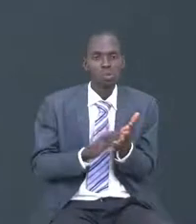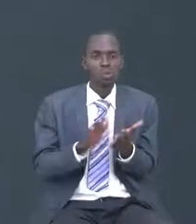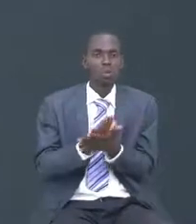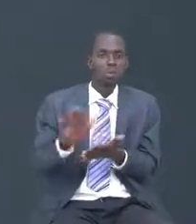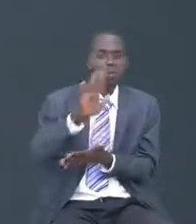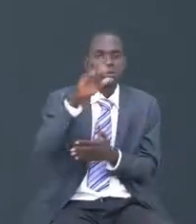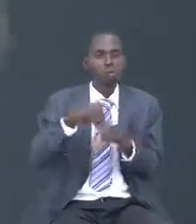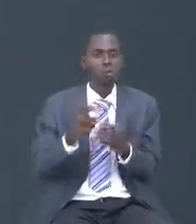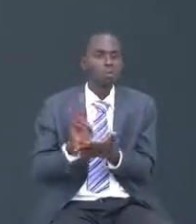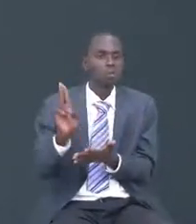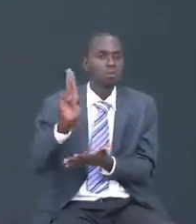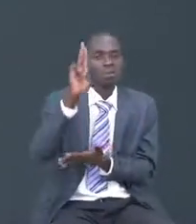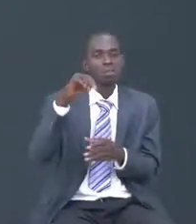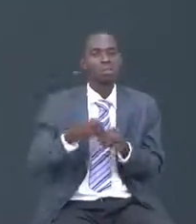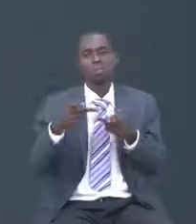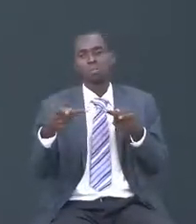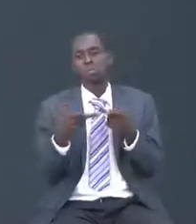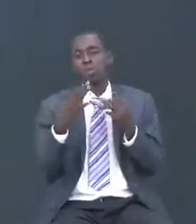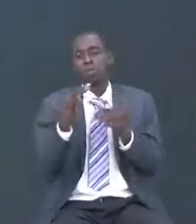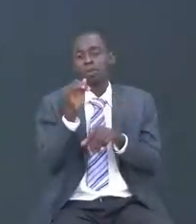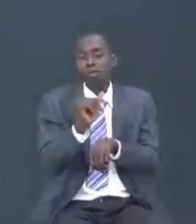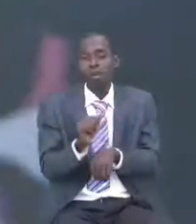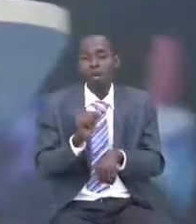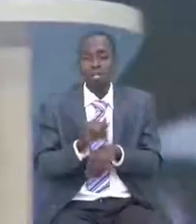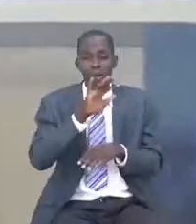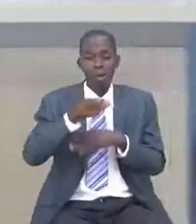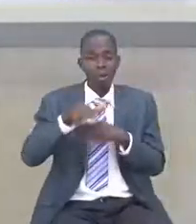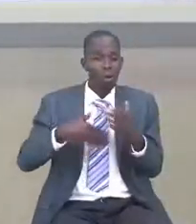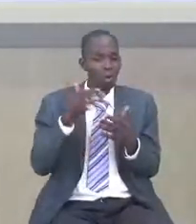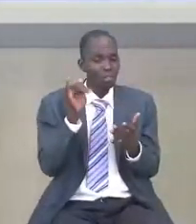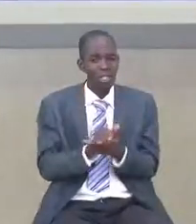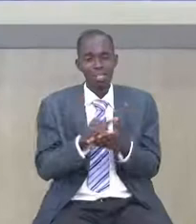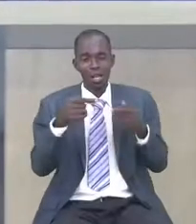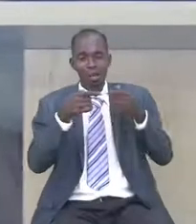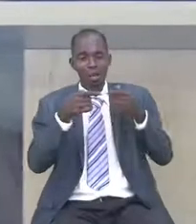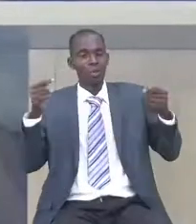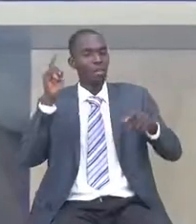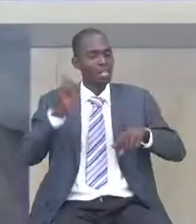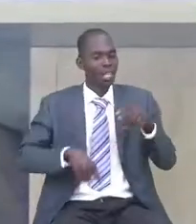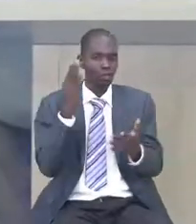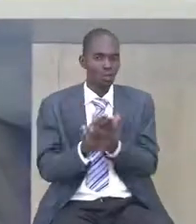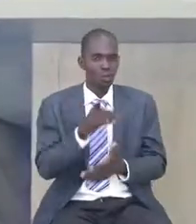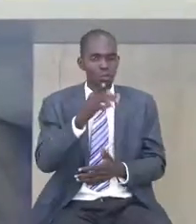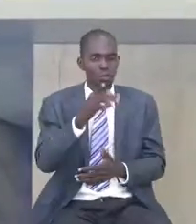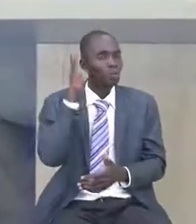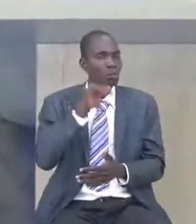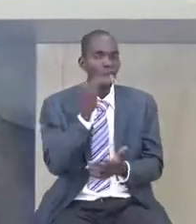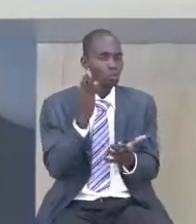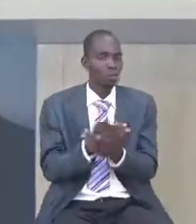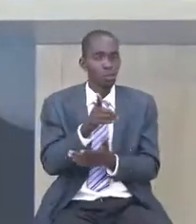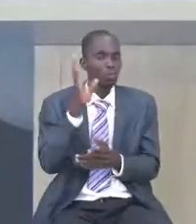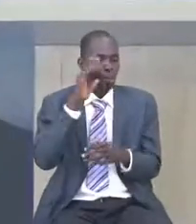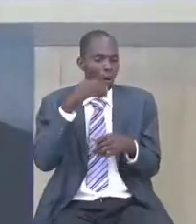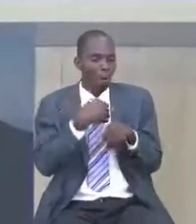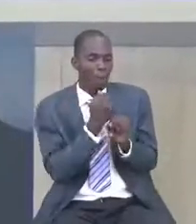université et même dans ta carrière, cette opposition ne va pas t'arrêter. Tu feras une opportunité de